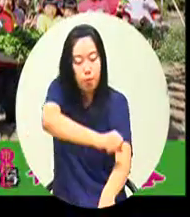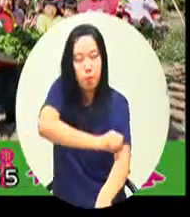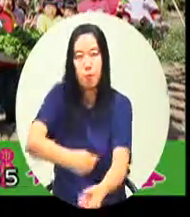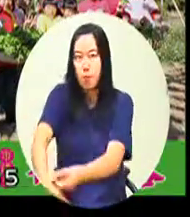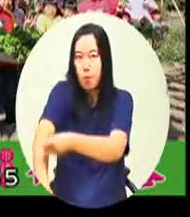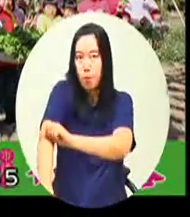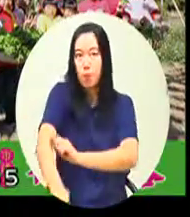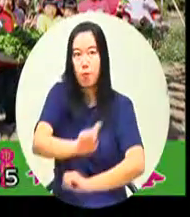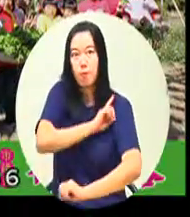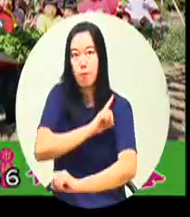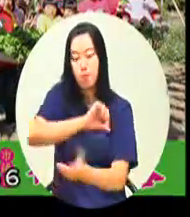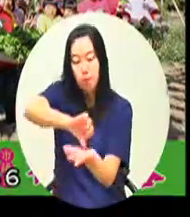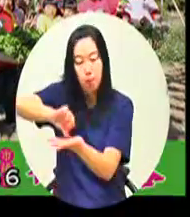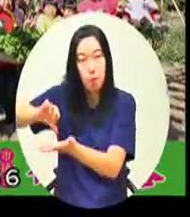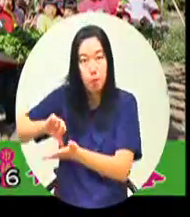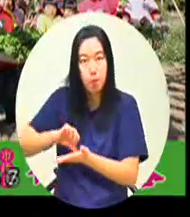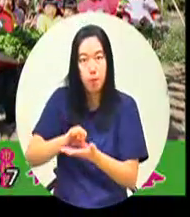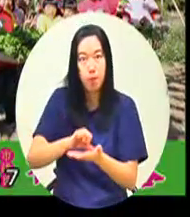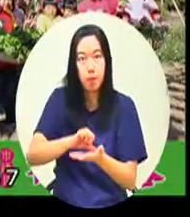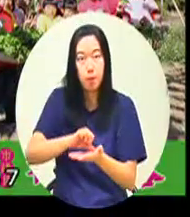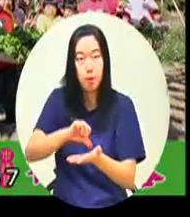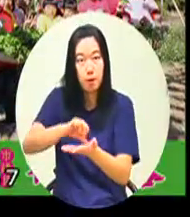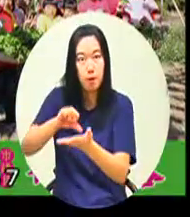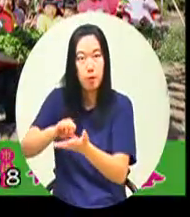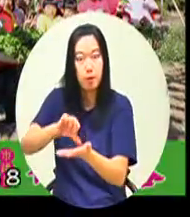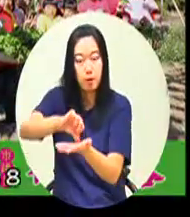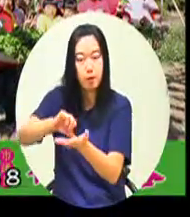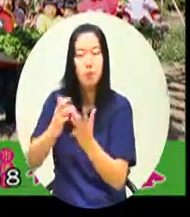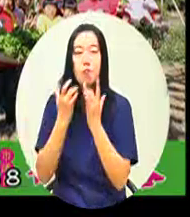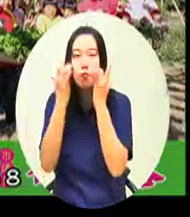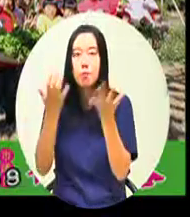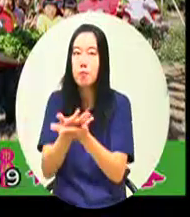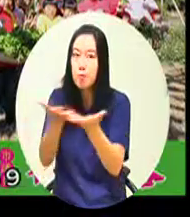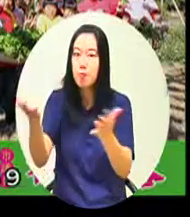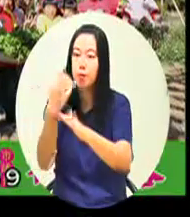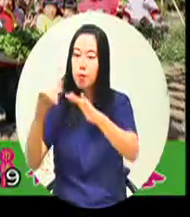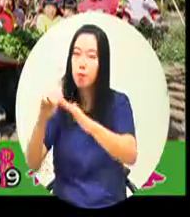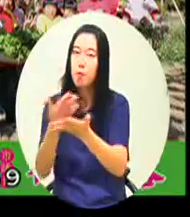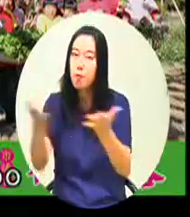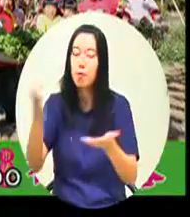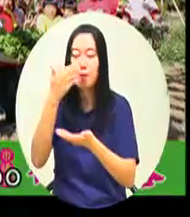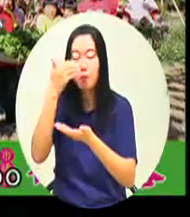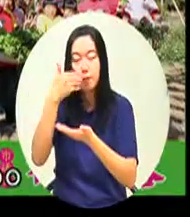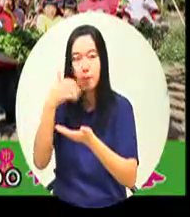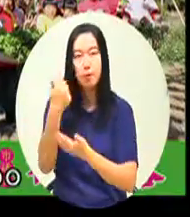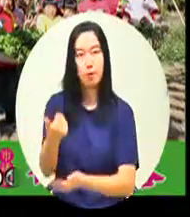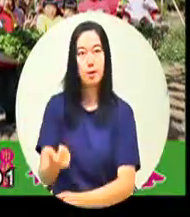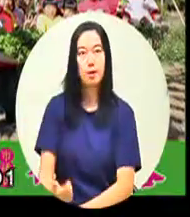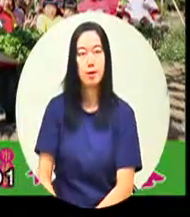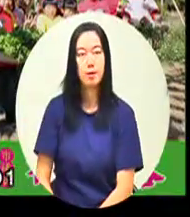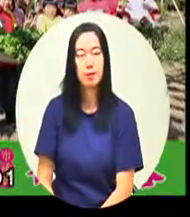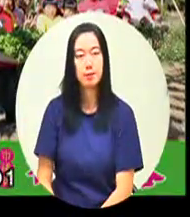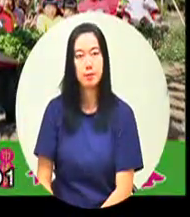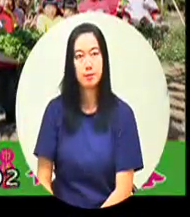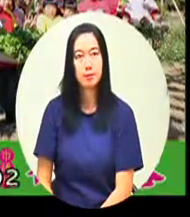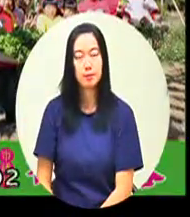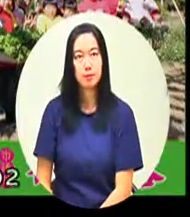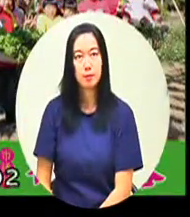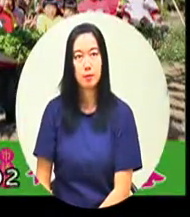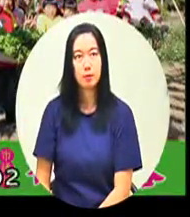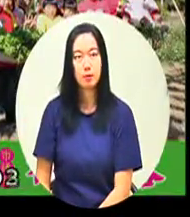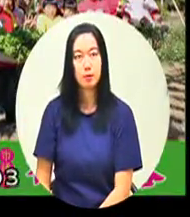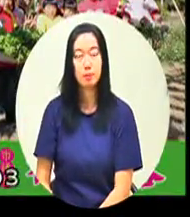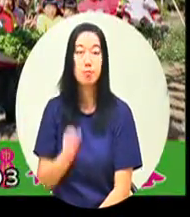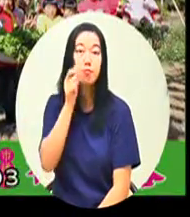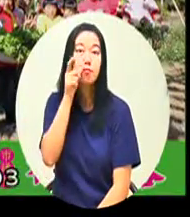手栽培植物，种菜给全校的师生，哈，来吃嘛，哈。那台